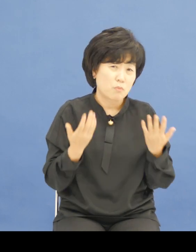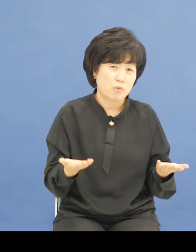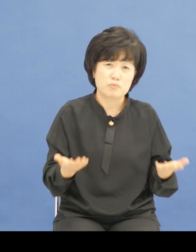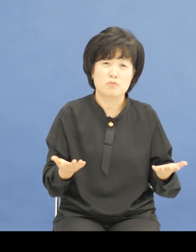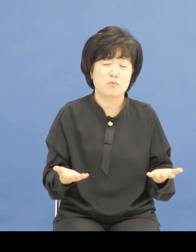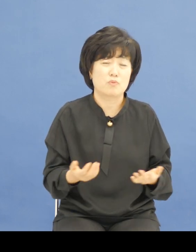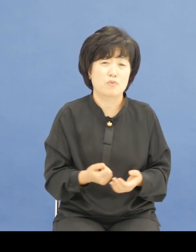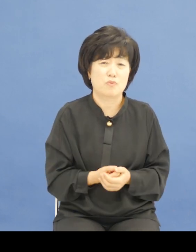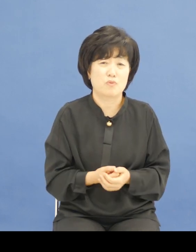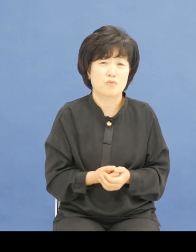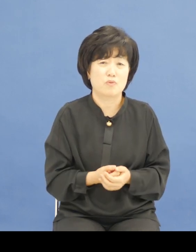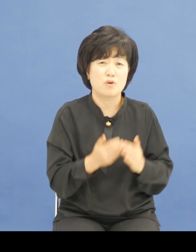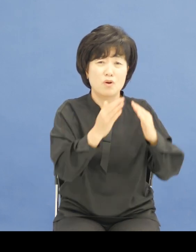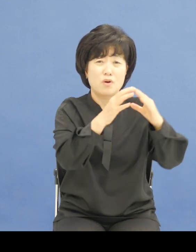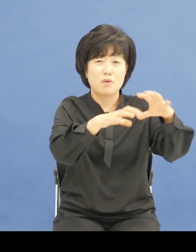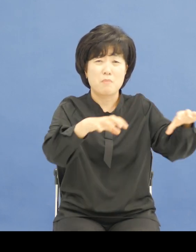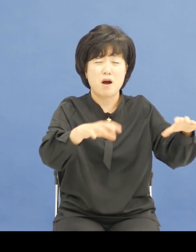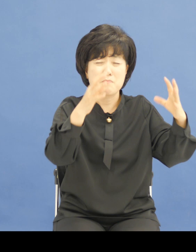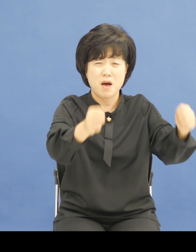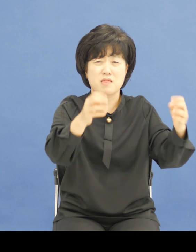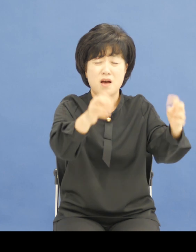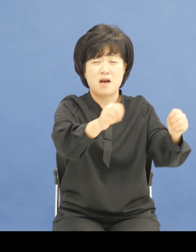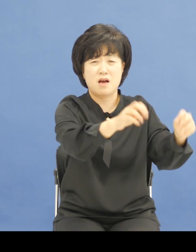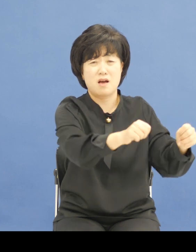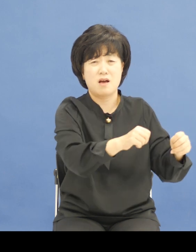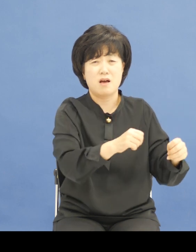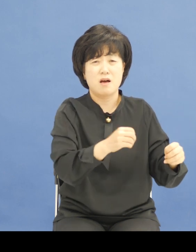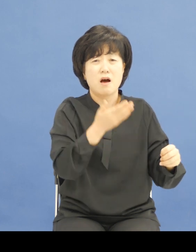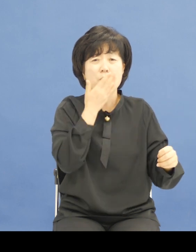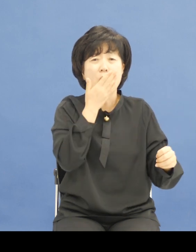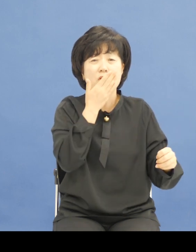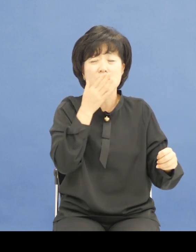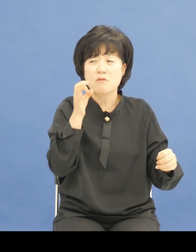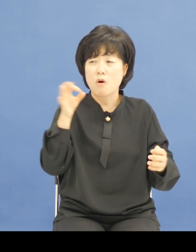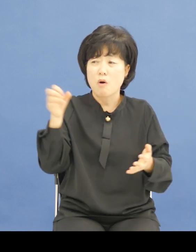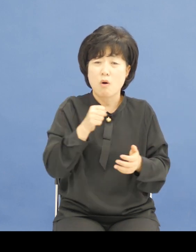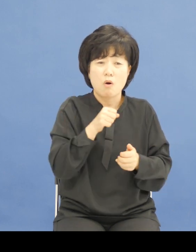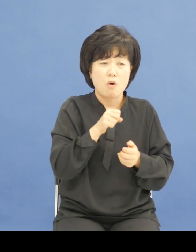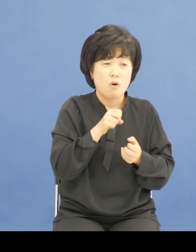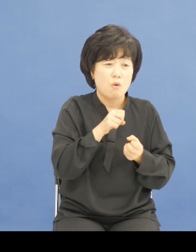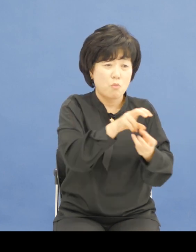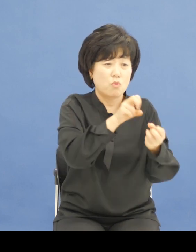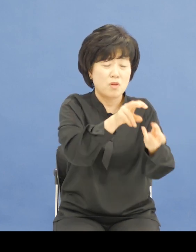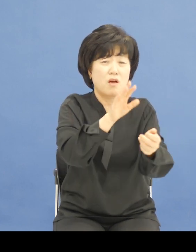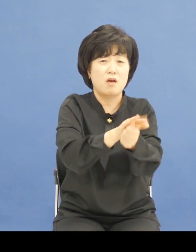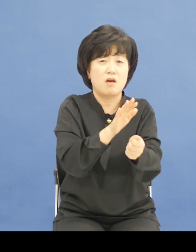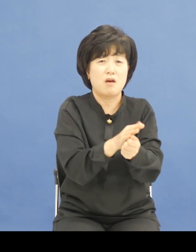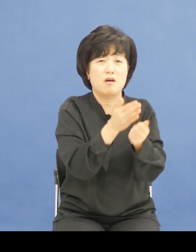그 뭐 마을도 굉장히 많기 때문에 먹을 걸 보낼 자신도 없고